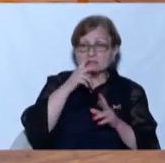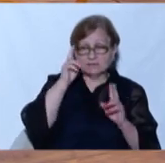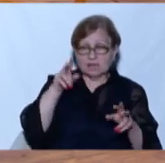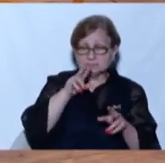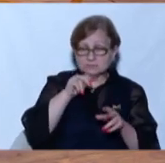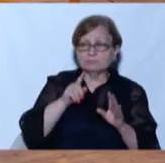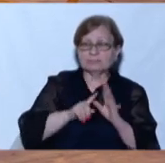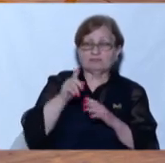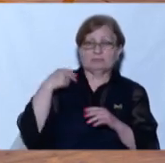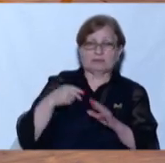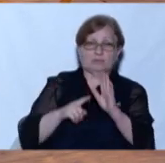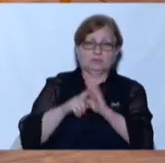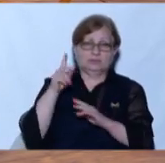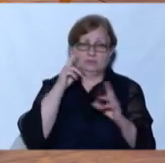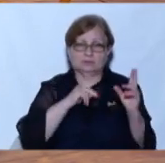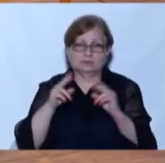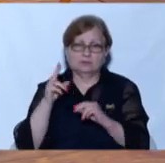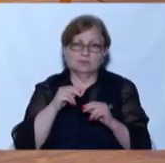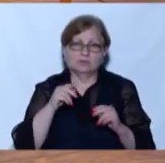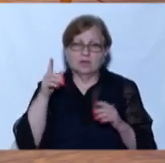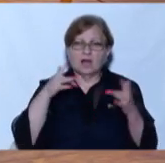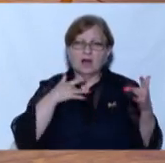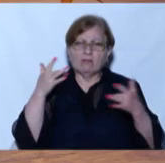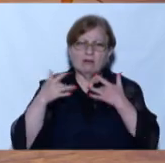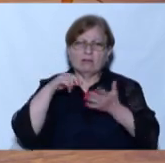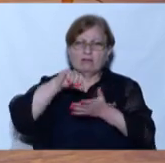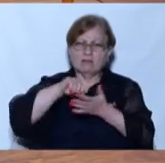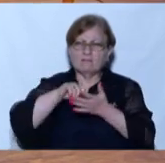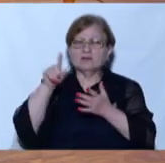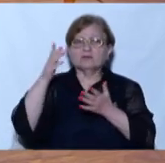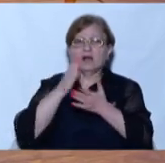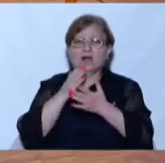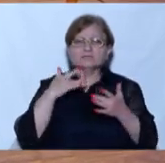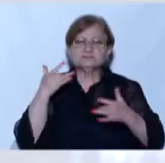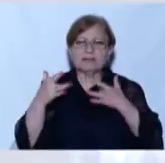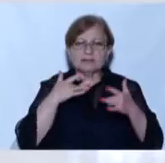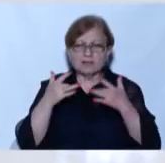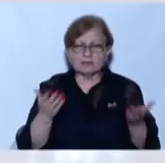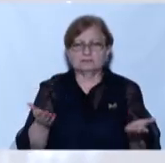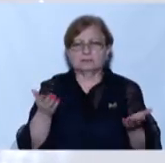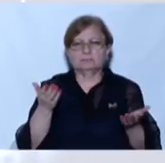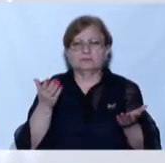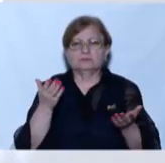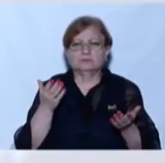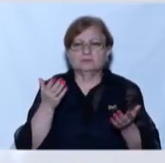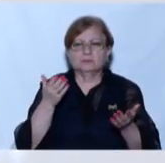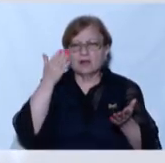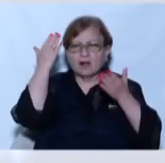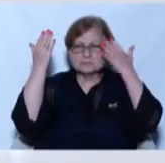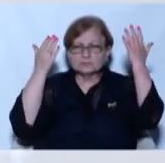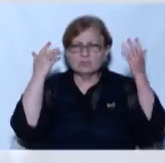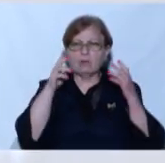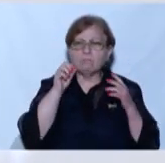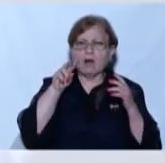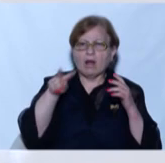საუბარი სხვა შორის აი ბალბასკარადები პიესები იწერება სპექტაკლები იდგმება და სხვა შორის ბალბასკარადებზე და